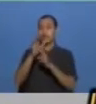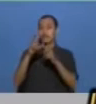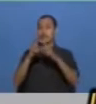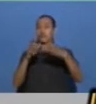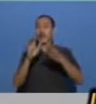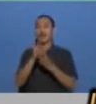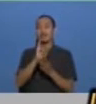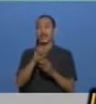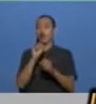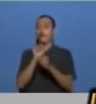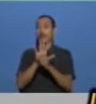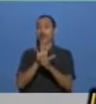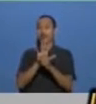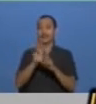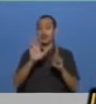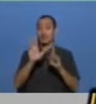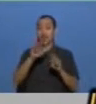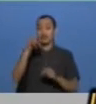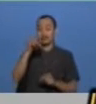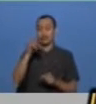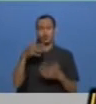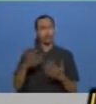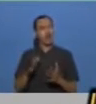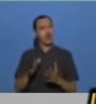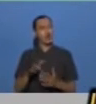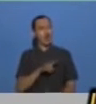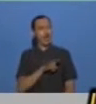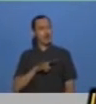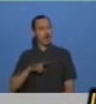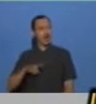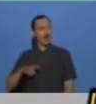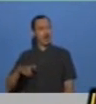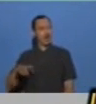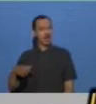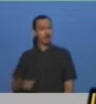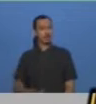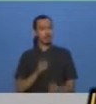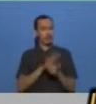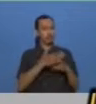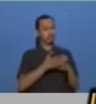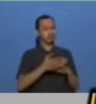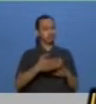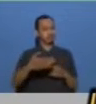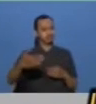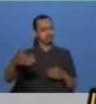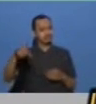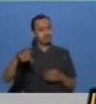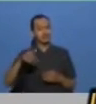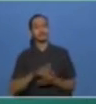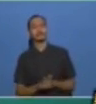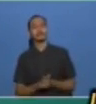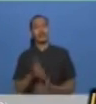pandemi COVID-19 ini sudah sekian lama gitu, Kemudian kondisi di DIY sendiri